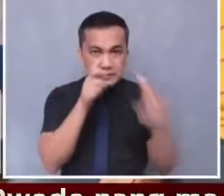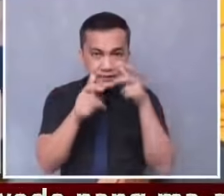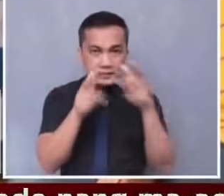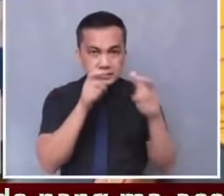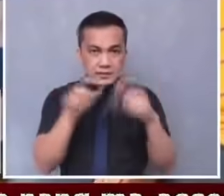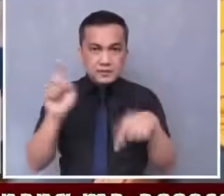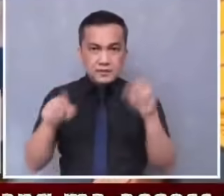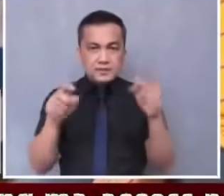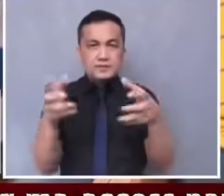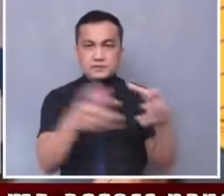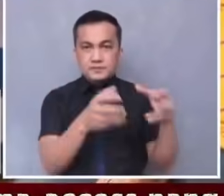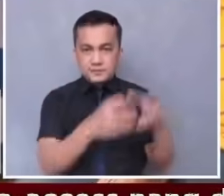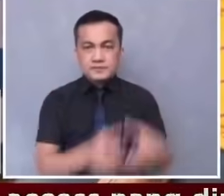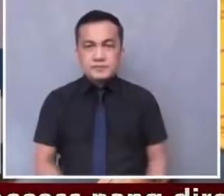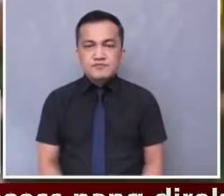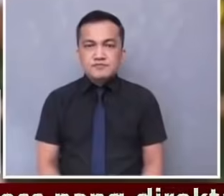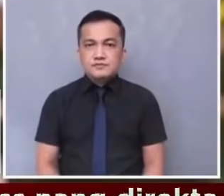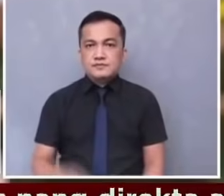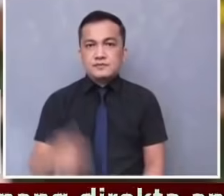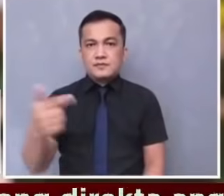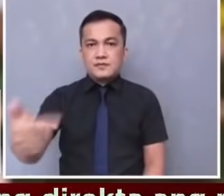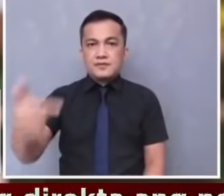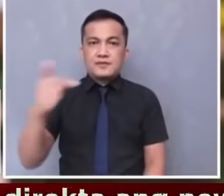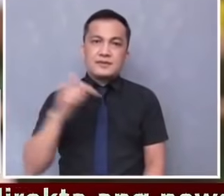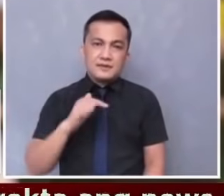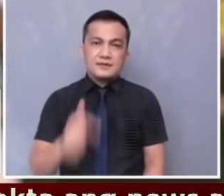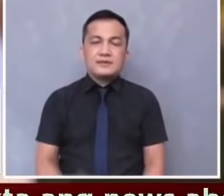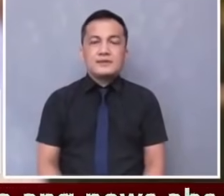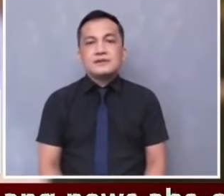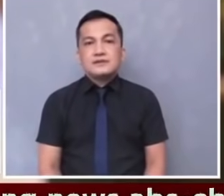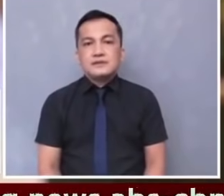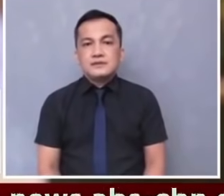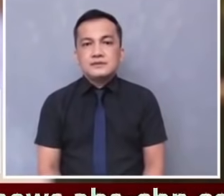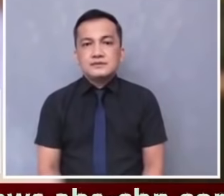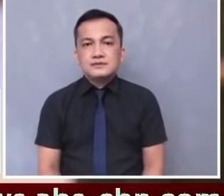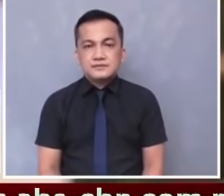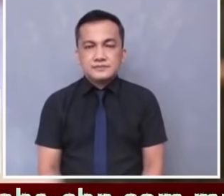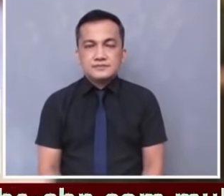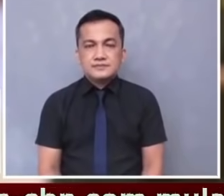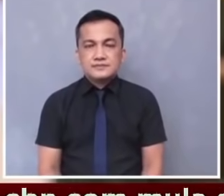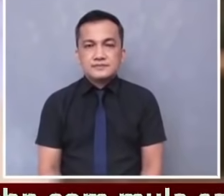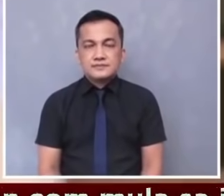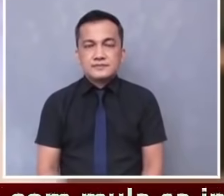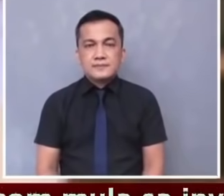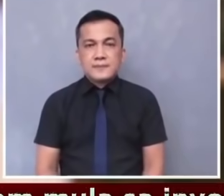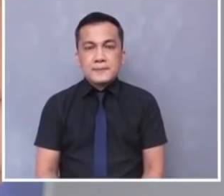sektor. Bianca Dava, ABS-CBN News, Cebu.